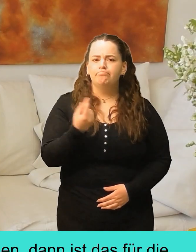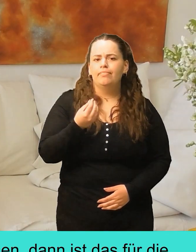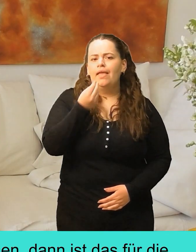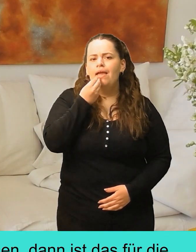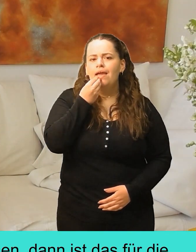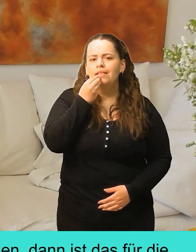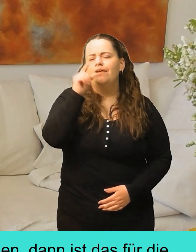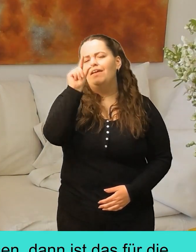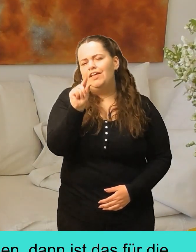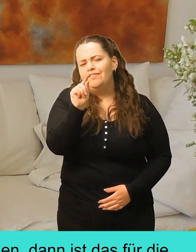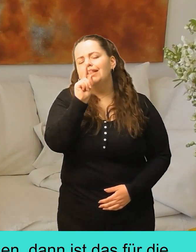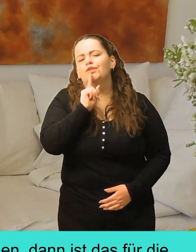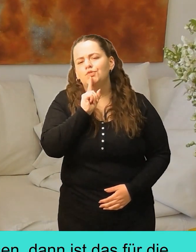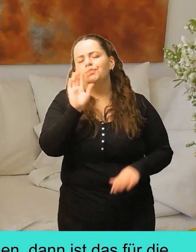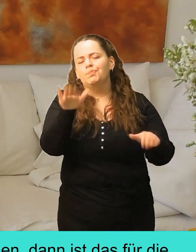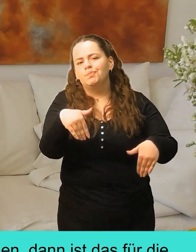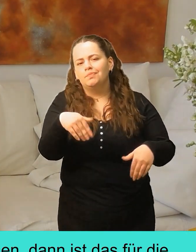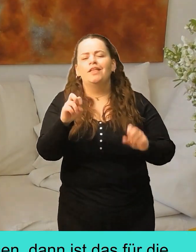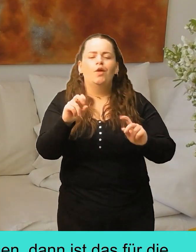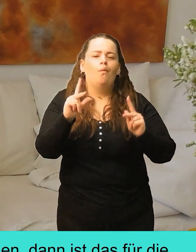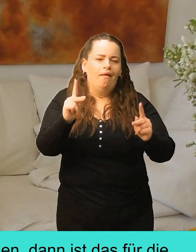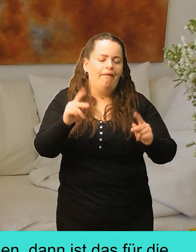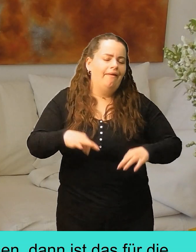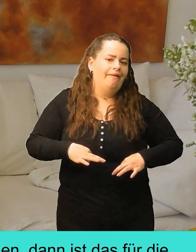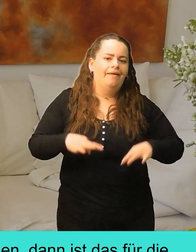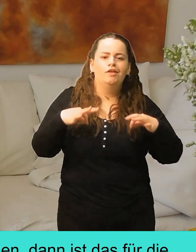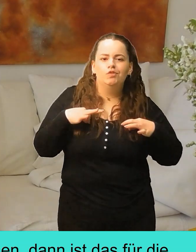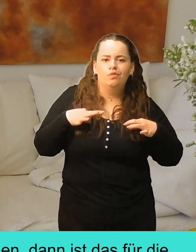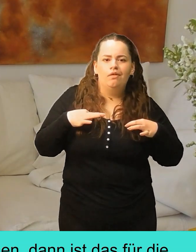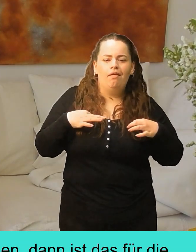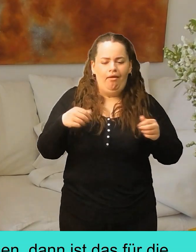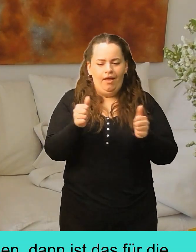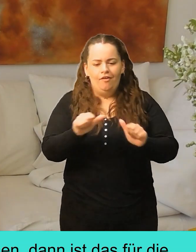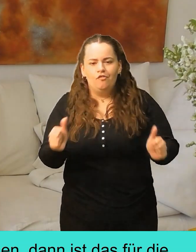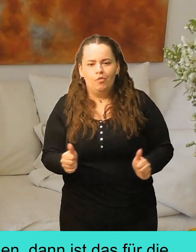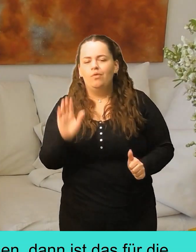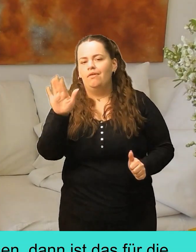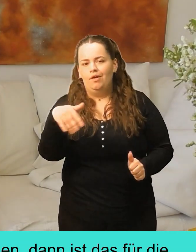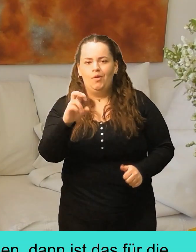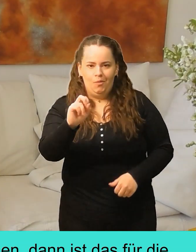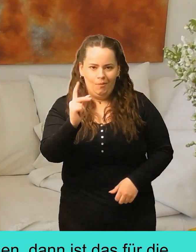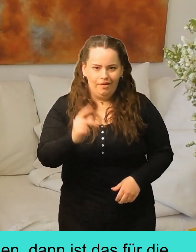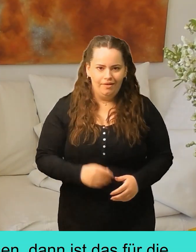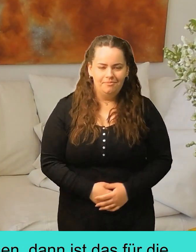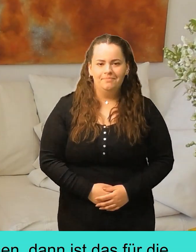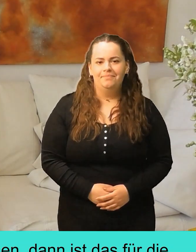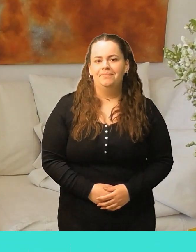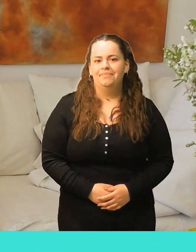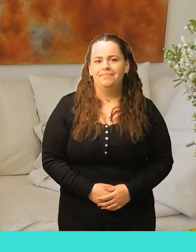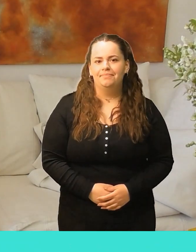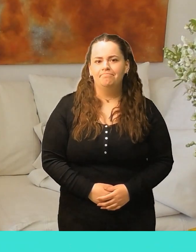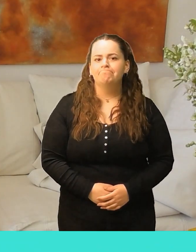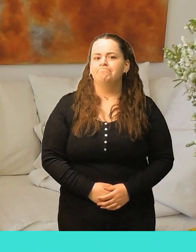Und wenn wir nicht zu viel Süßes essen, dann ist das für die Gesundheit und Figur auch vollkommen in Ordnung.